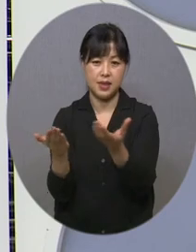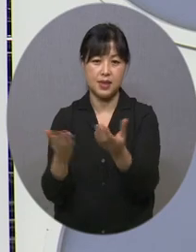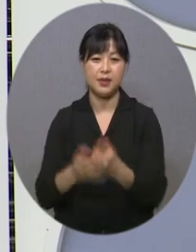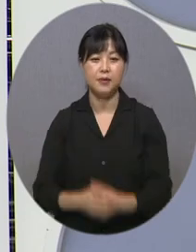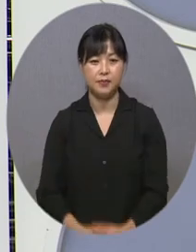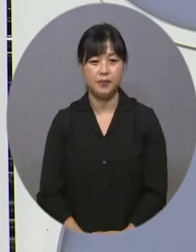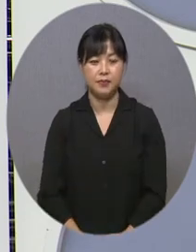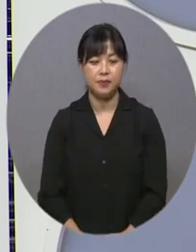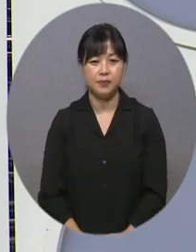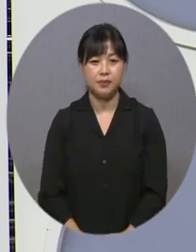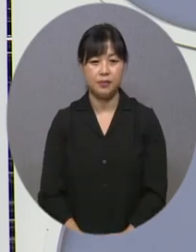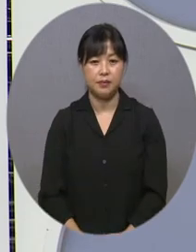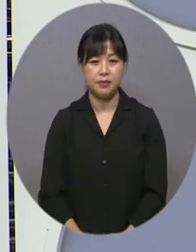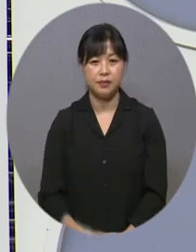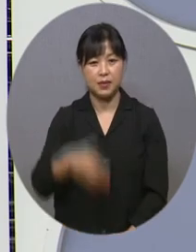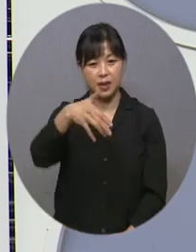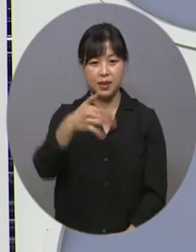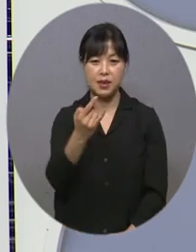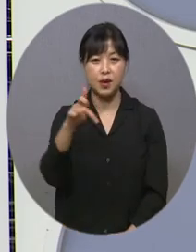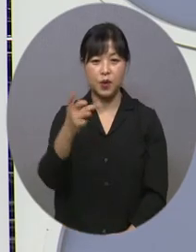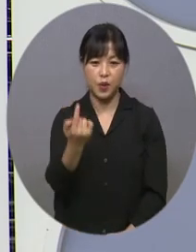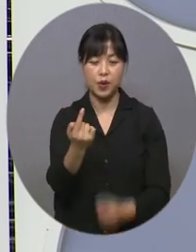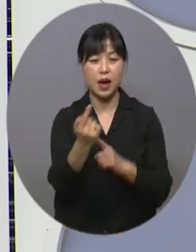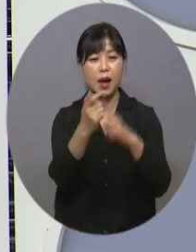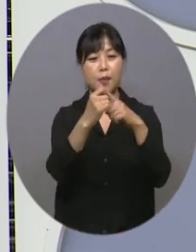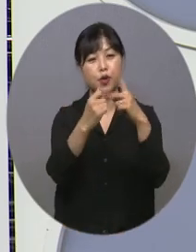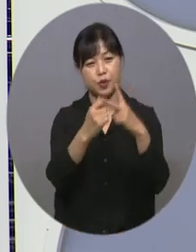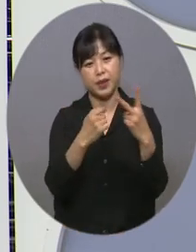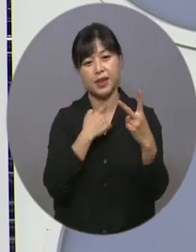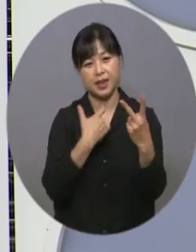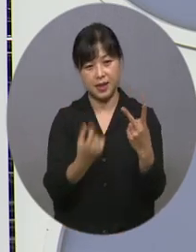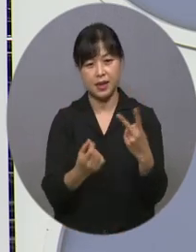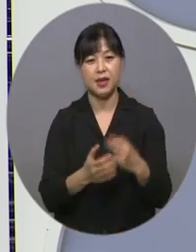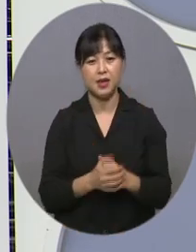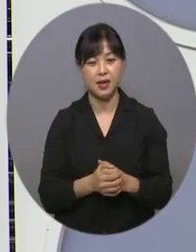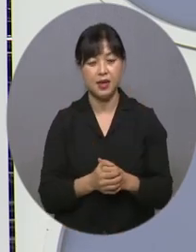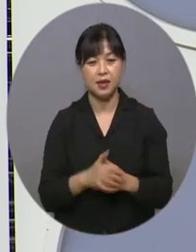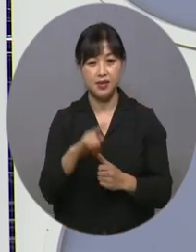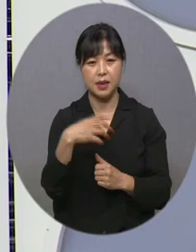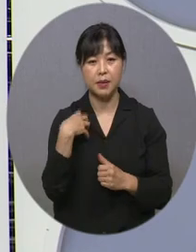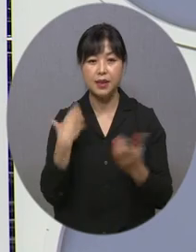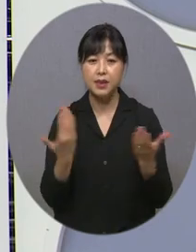갔습니다. 아. 체코를 두 번을 근무를 하게 됐습니다. 아. 그때는 직책이?